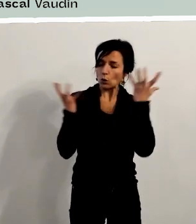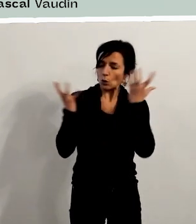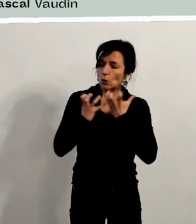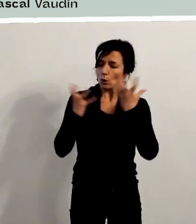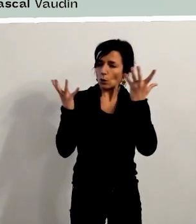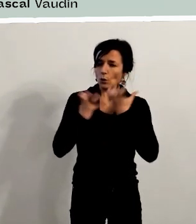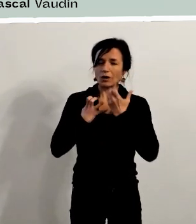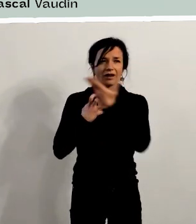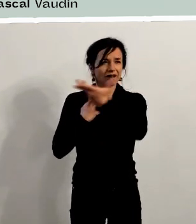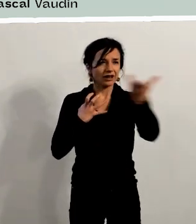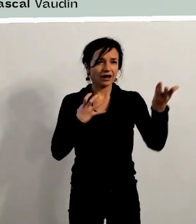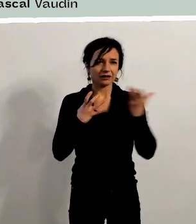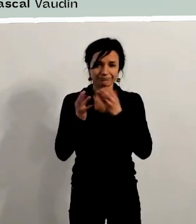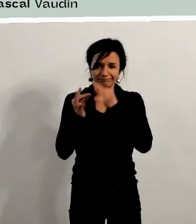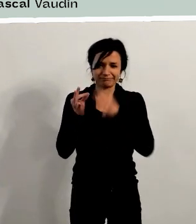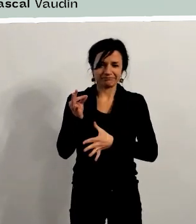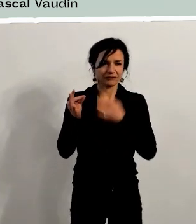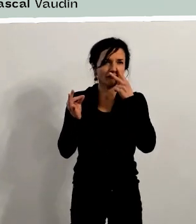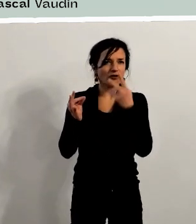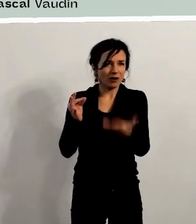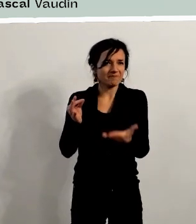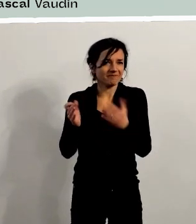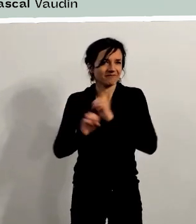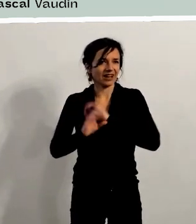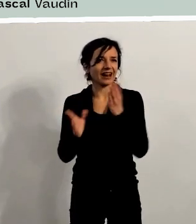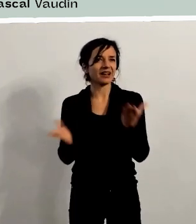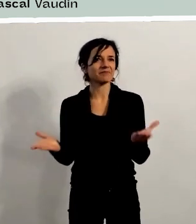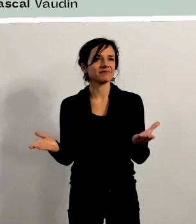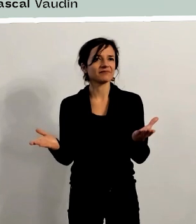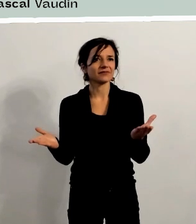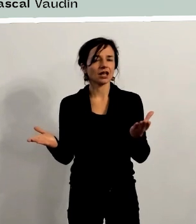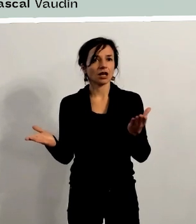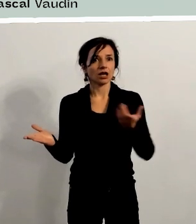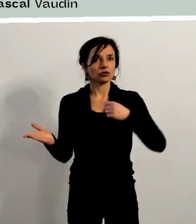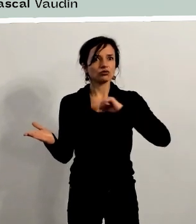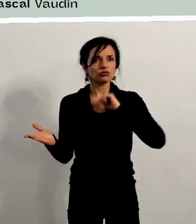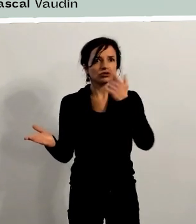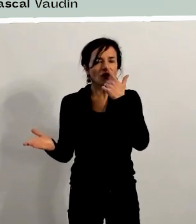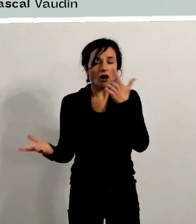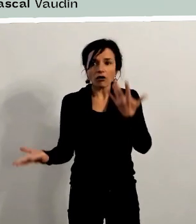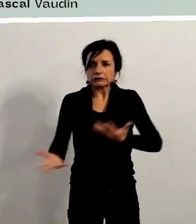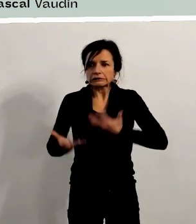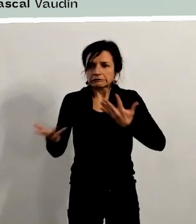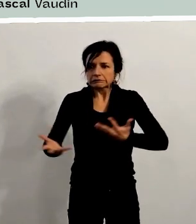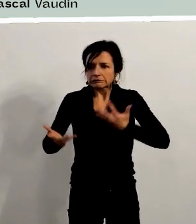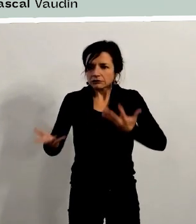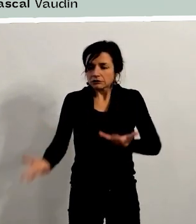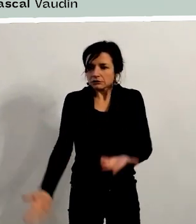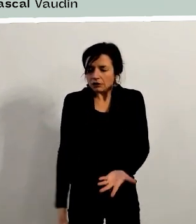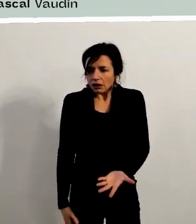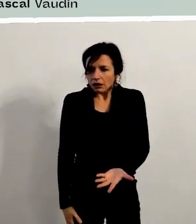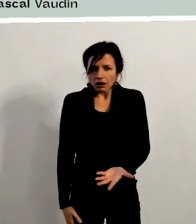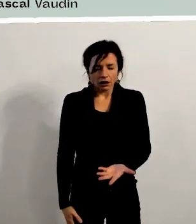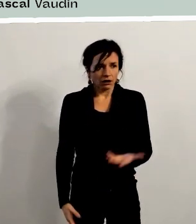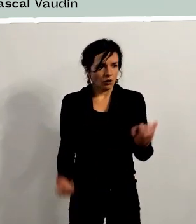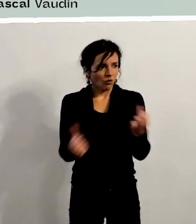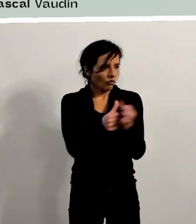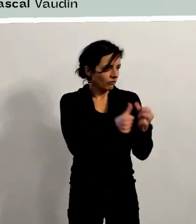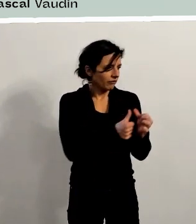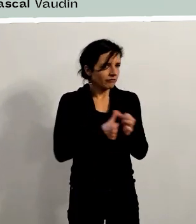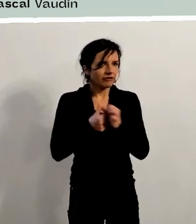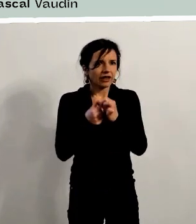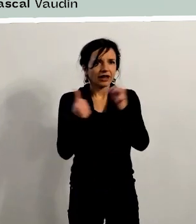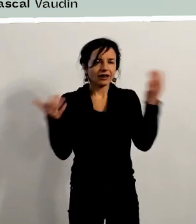mesurés. Donc on peut se dire, effectivement, on est cerné. Et est-ce qu'on peut faire quelque chose, sachant l'ampleur et où on